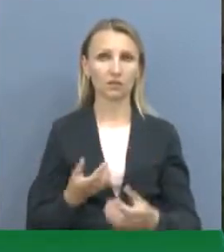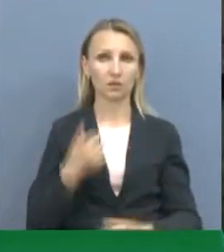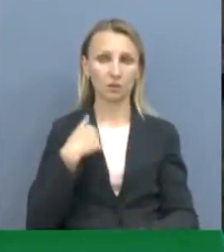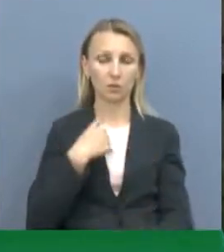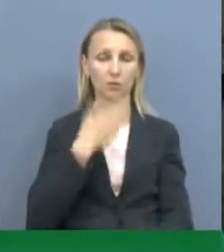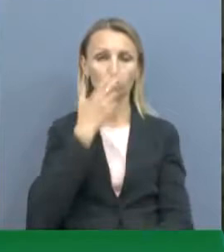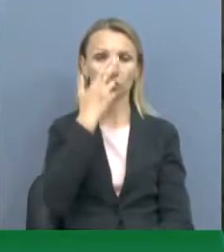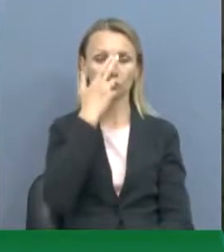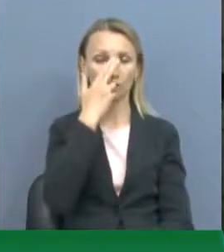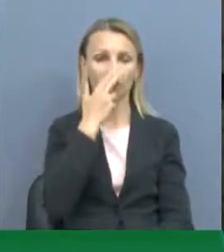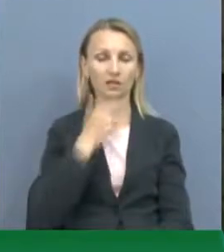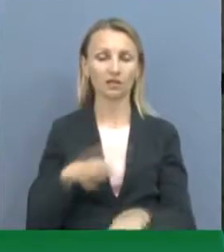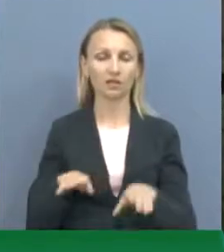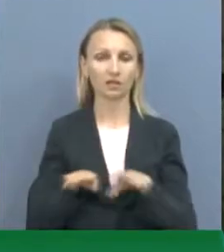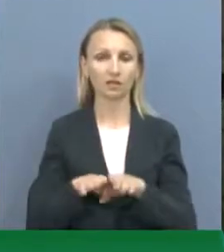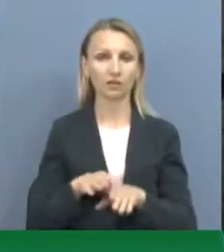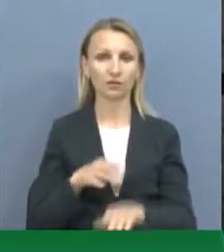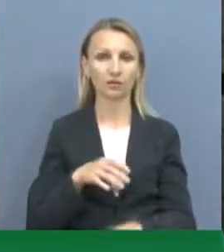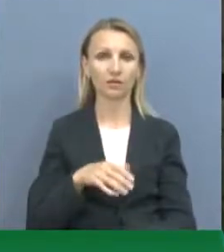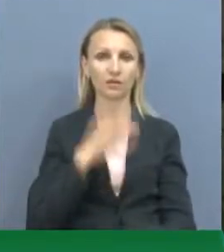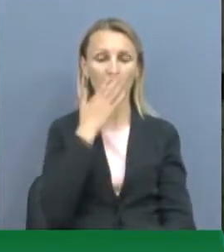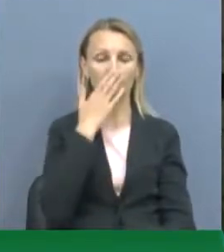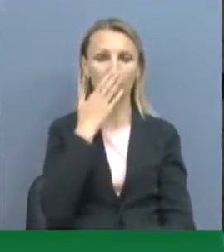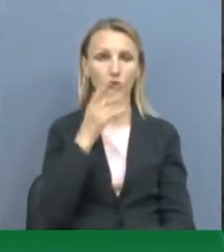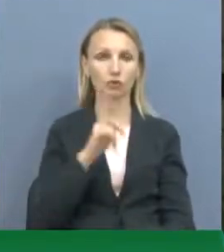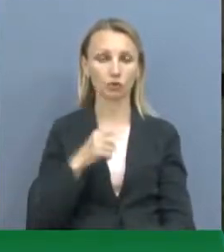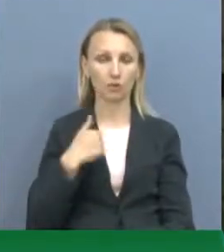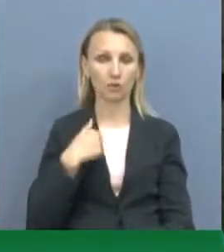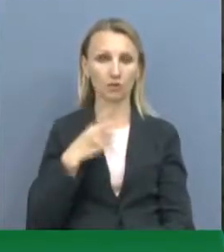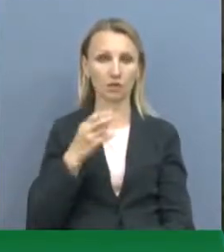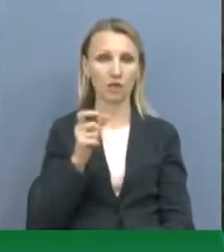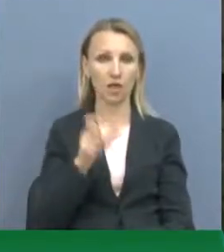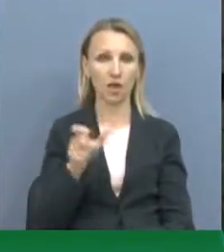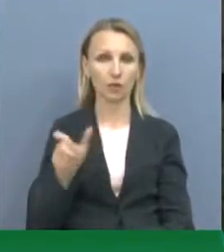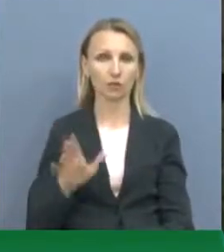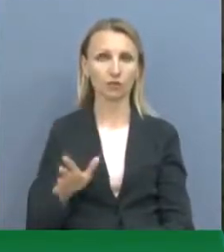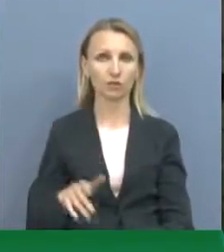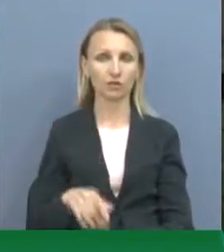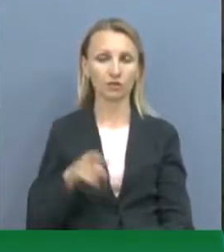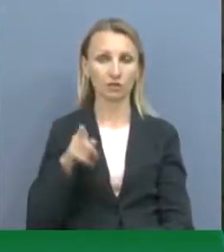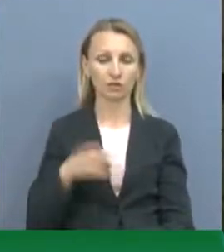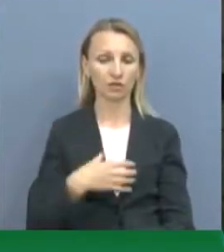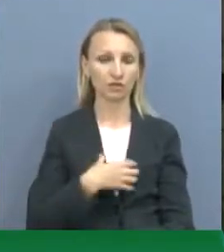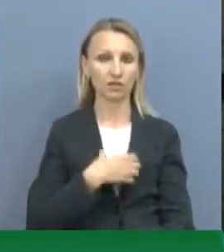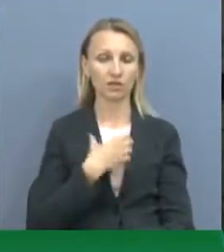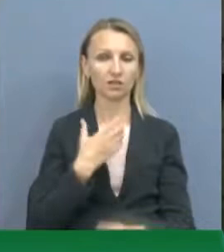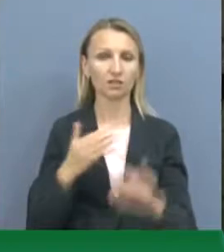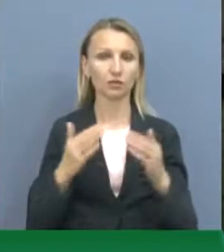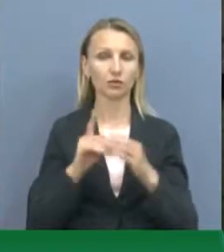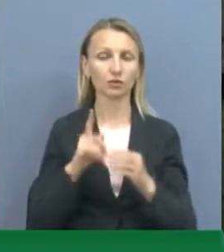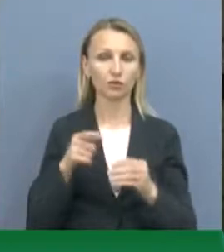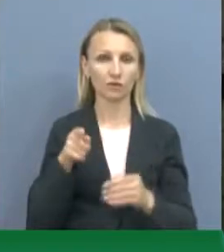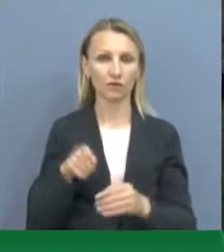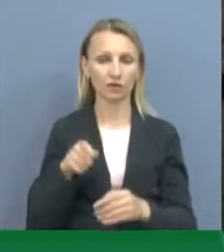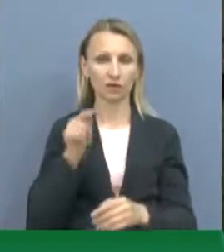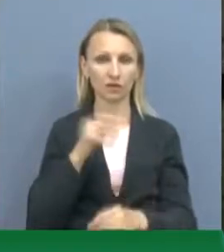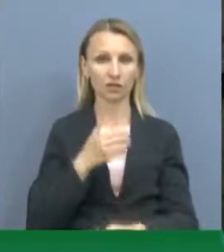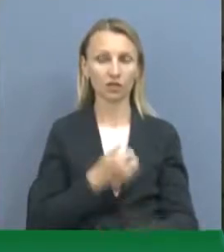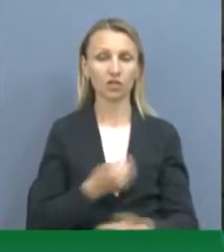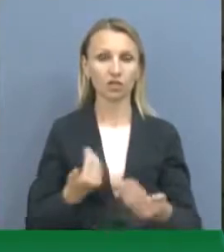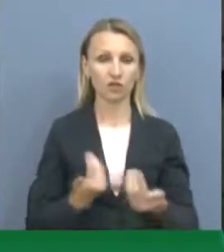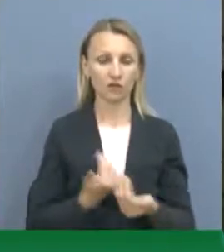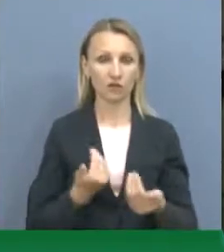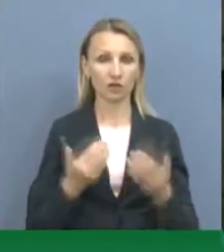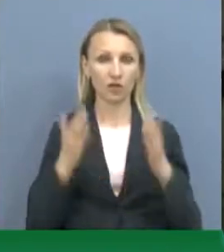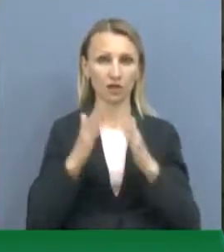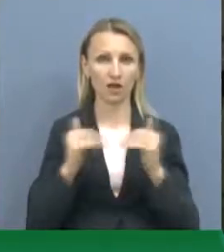сколько можно привыкать на запах? Мы что, не люди, что ли? Когда на Западе скажут, бараки, они говорят, вы что, в лагере где-то живете? Бараки,